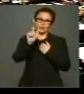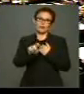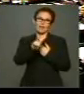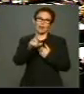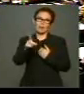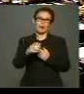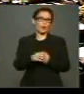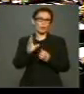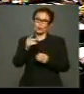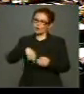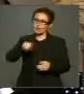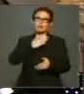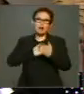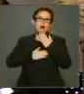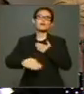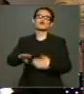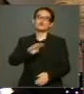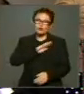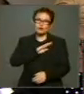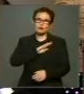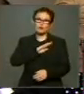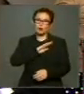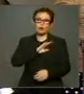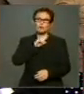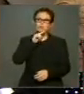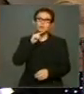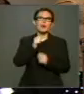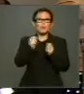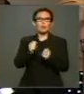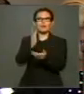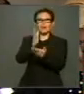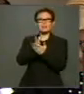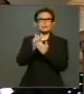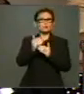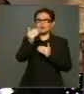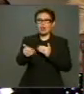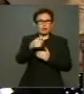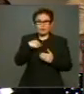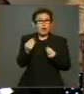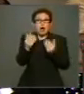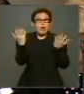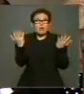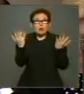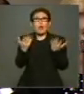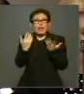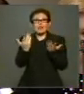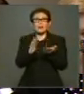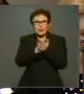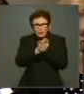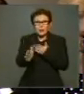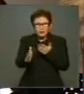tahtotilaa kyllä olisi runsaan mitoin, mutta keskustan jäljiltä ei ole rahaa. Ei ole pennin